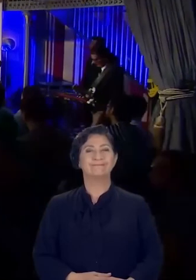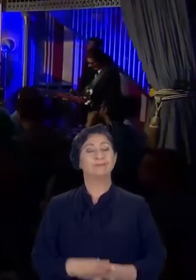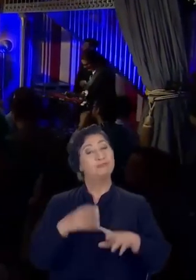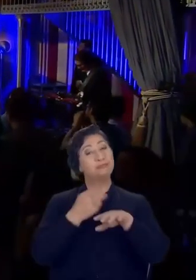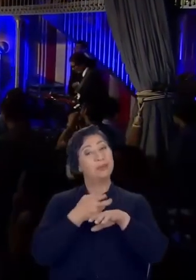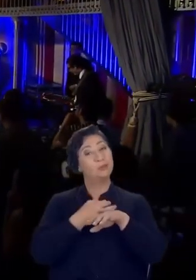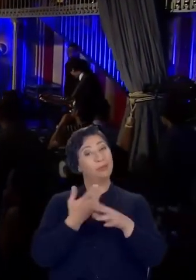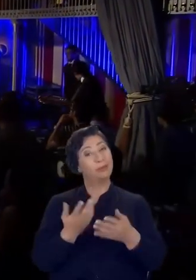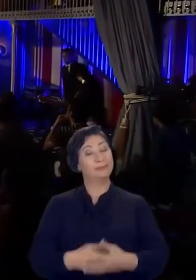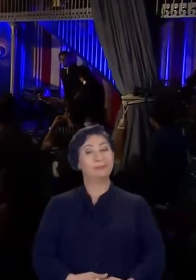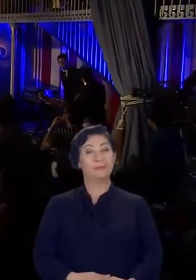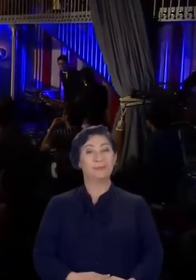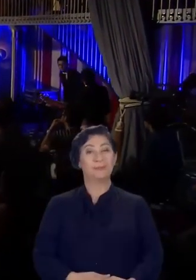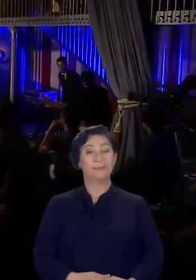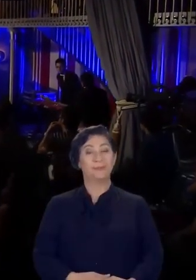Maşallah.